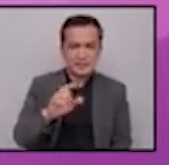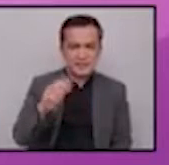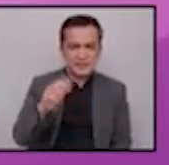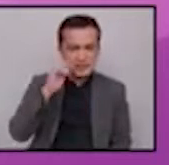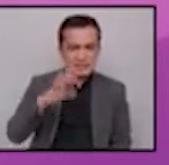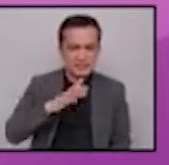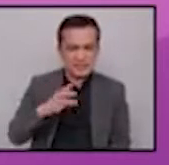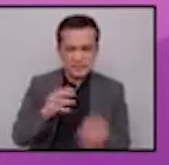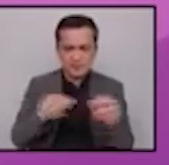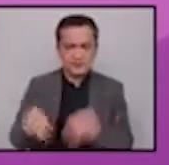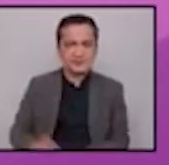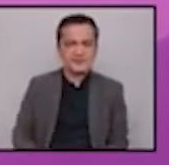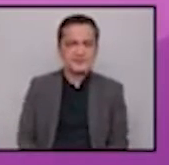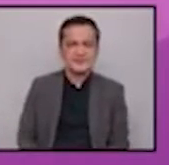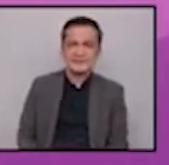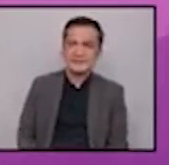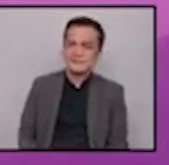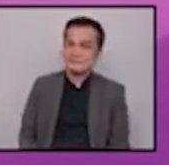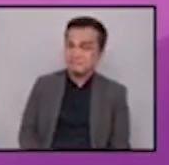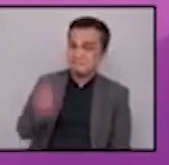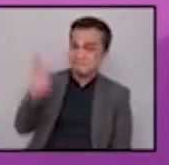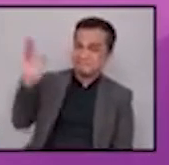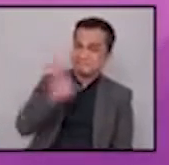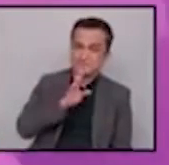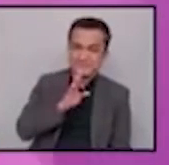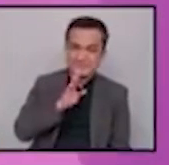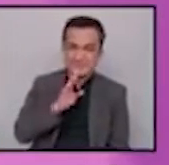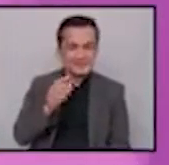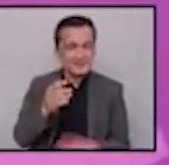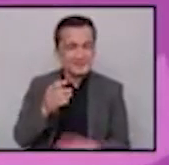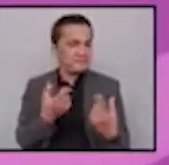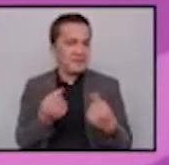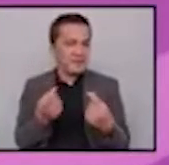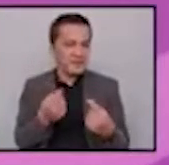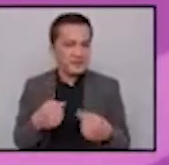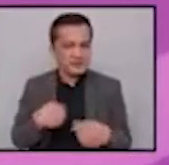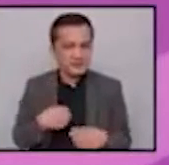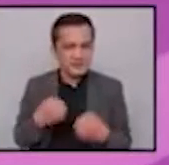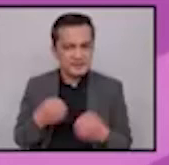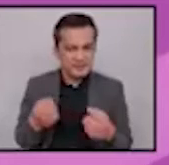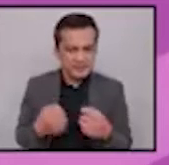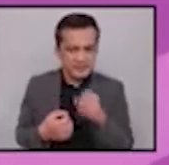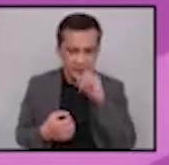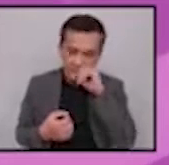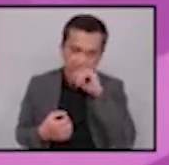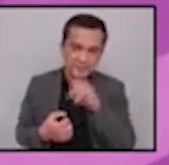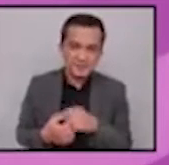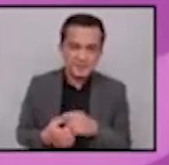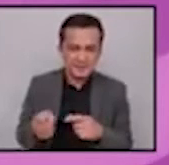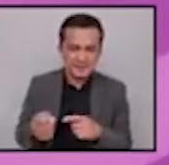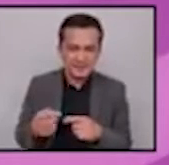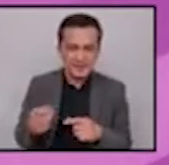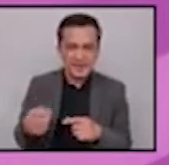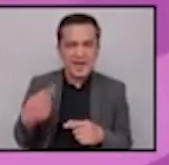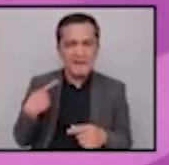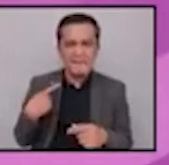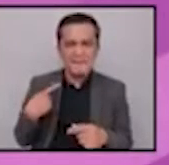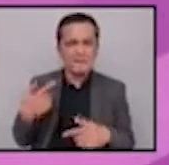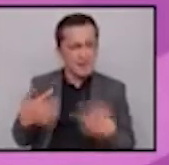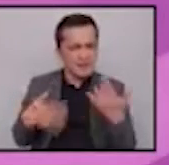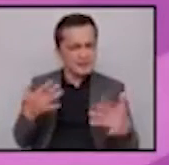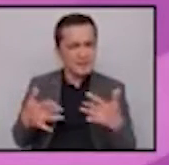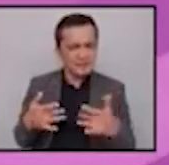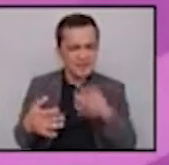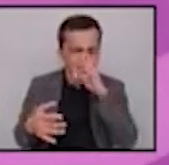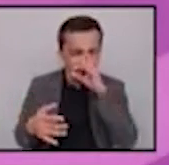na ano gagawa namin. Mga instructor namin, mga hyper pa. Ang